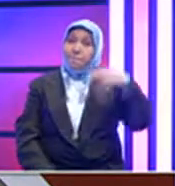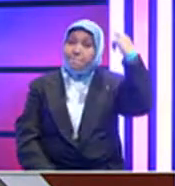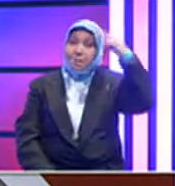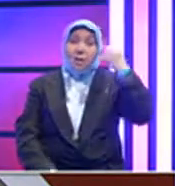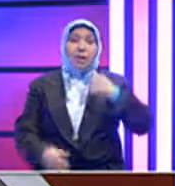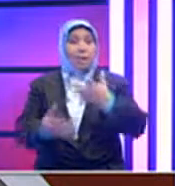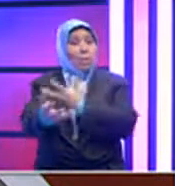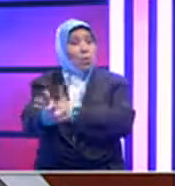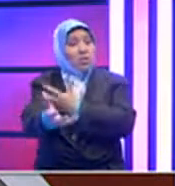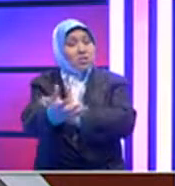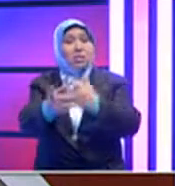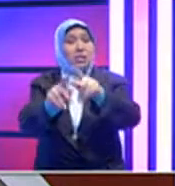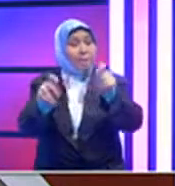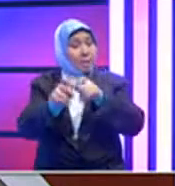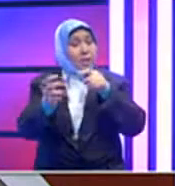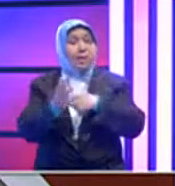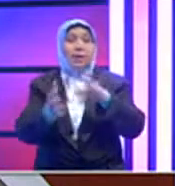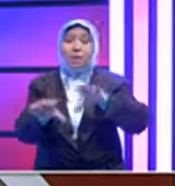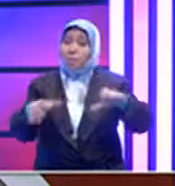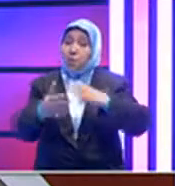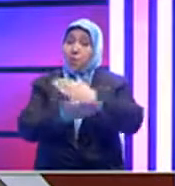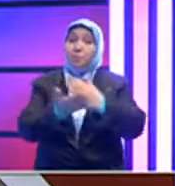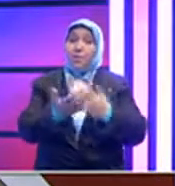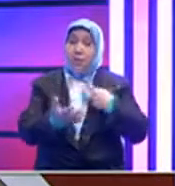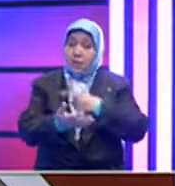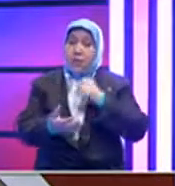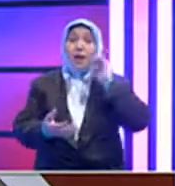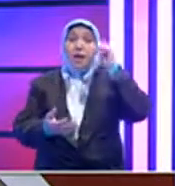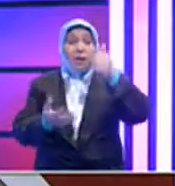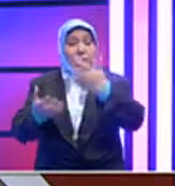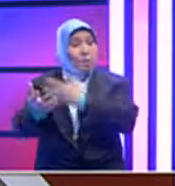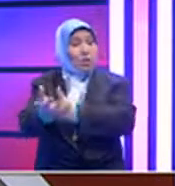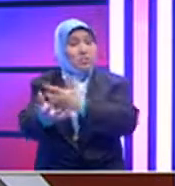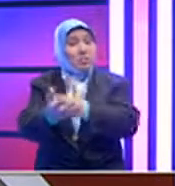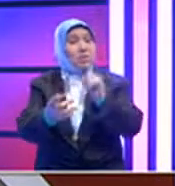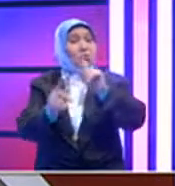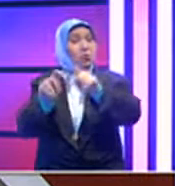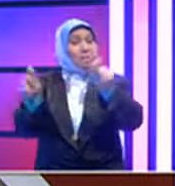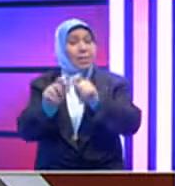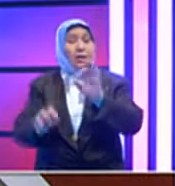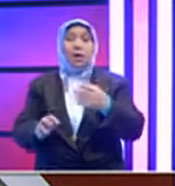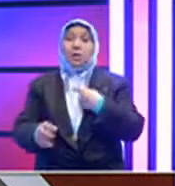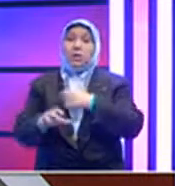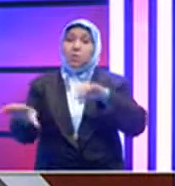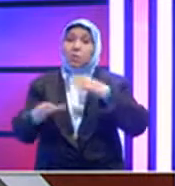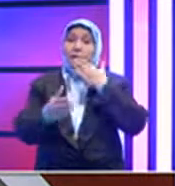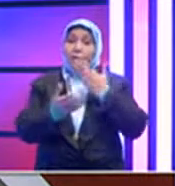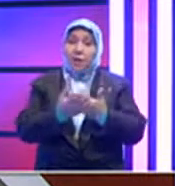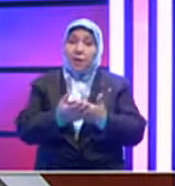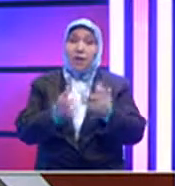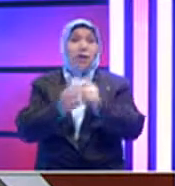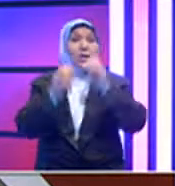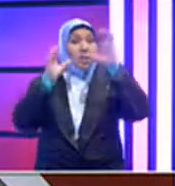tempat ini terbuat sesuatu dan kita juga akan mewarisi setempat jika kita berbuat kebaikan dengan